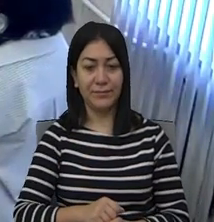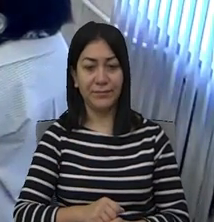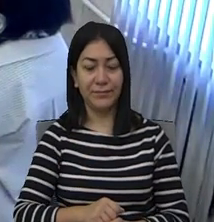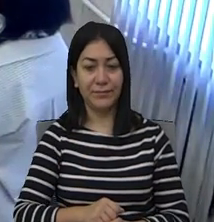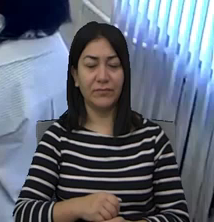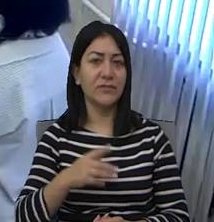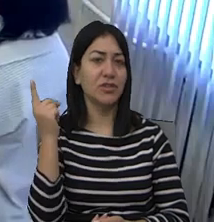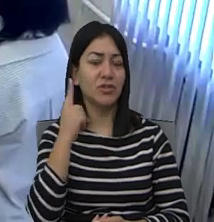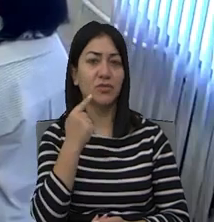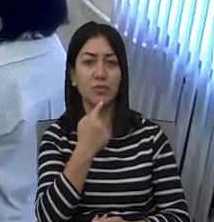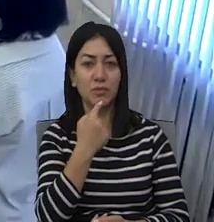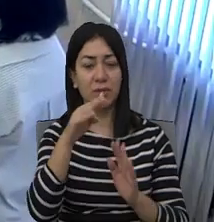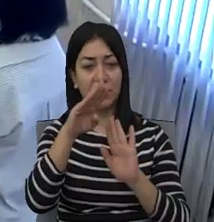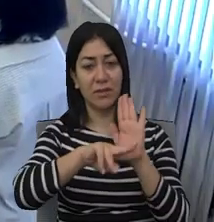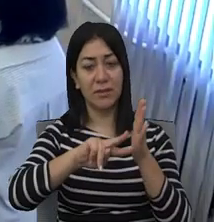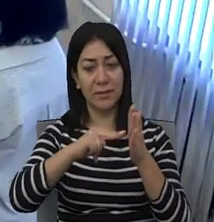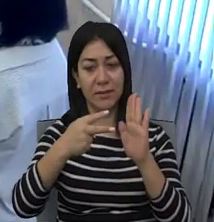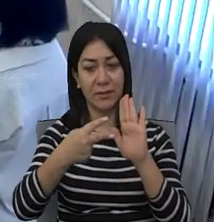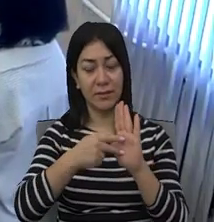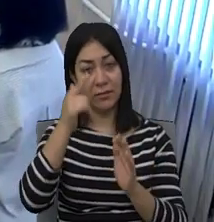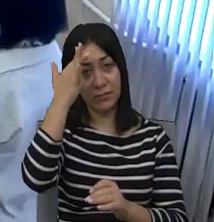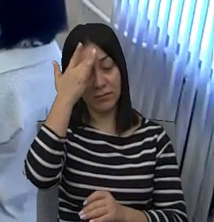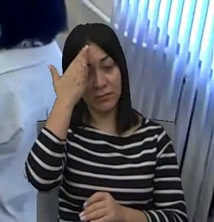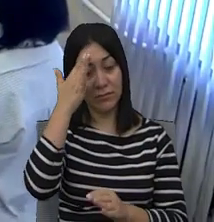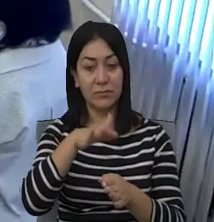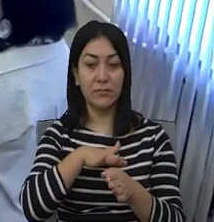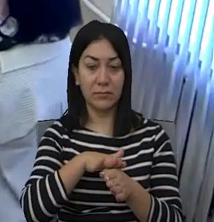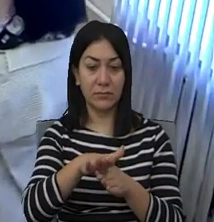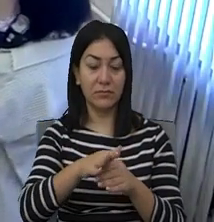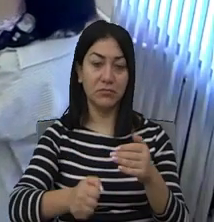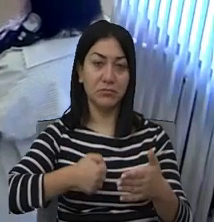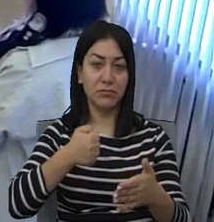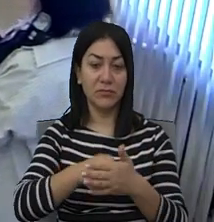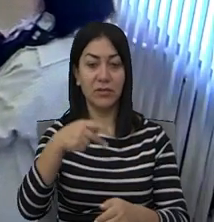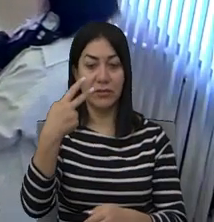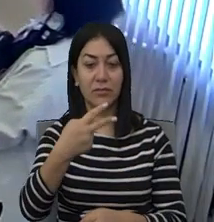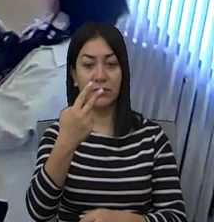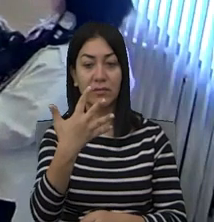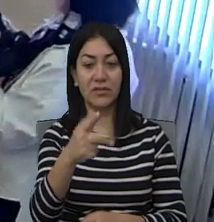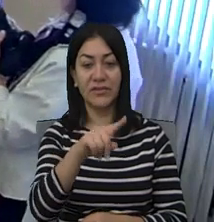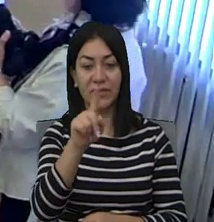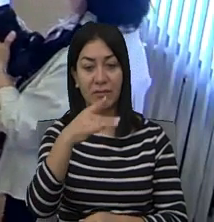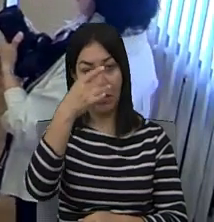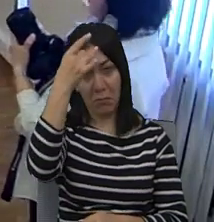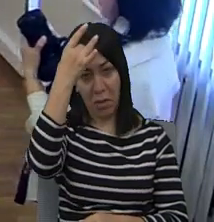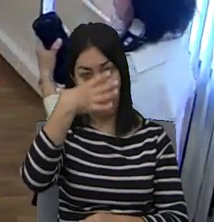Որքանով տեղյակեմ, ծրագիրը նախատեսվում է իրականացնել մինչև 2025